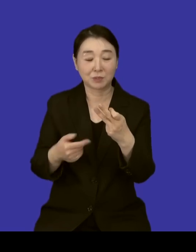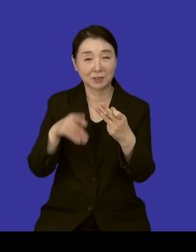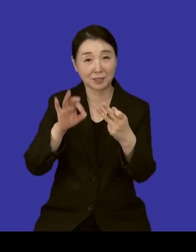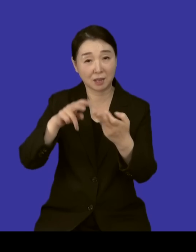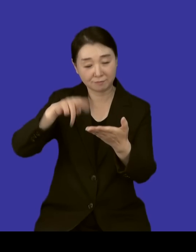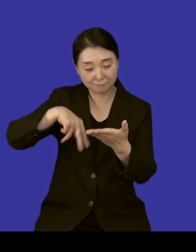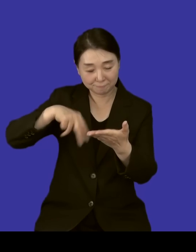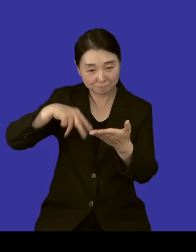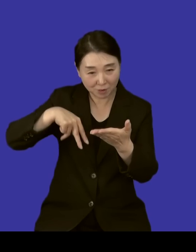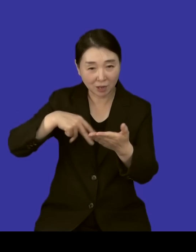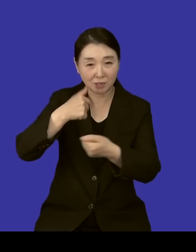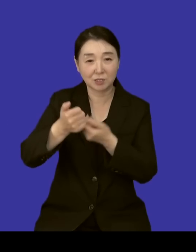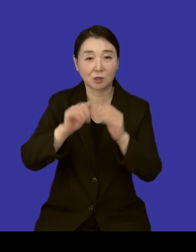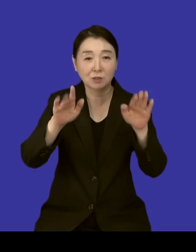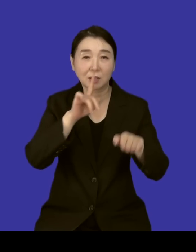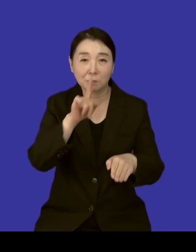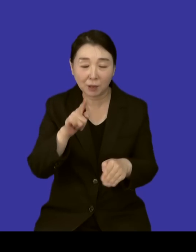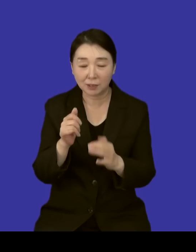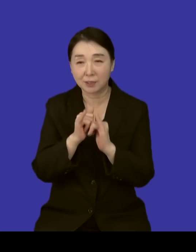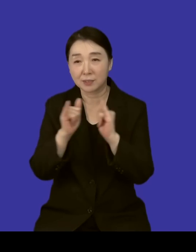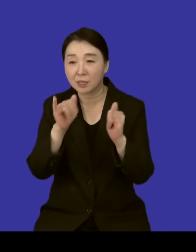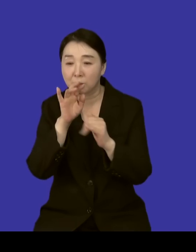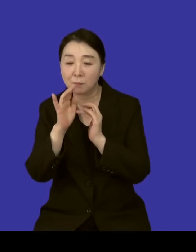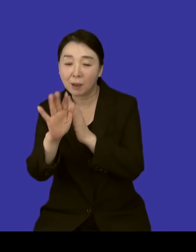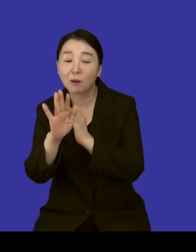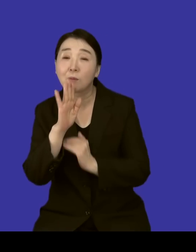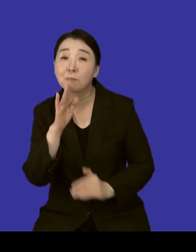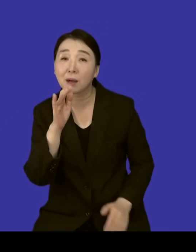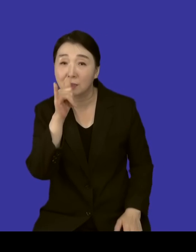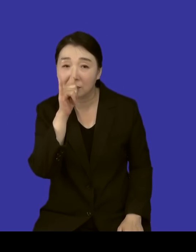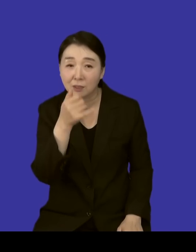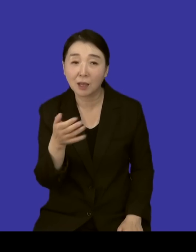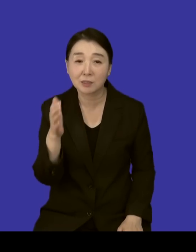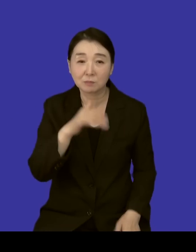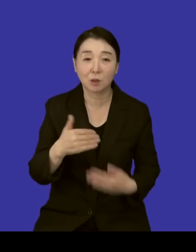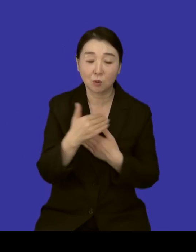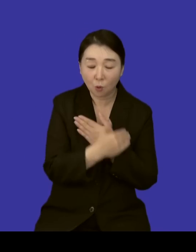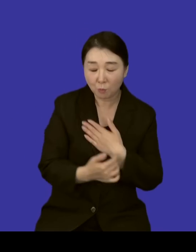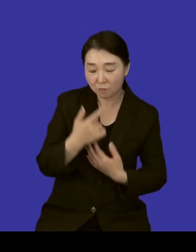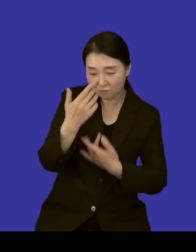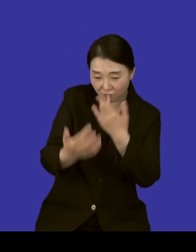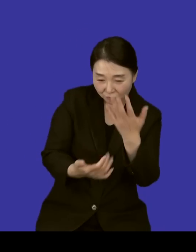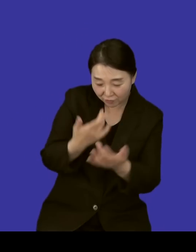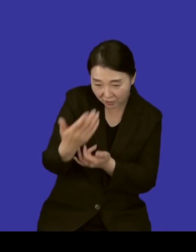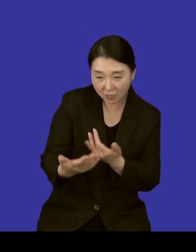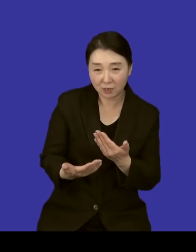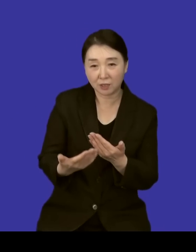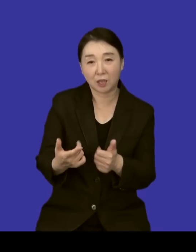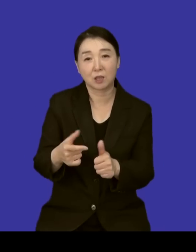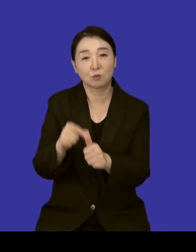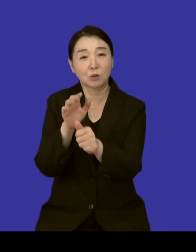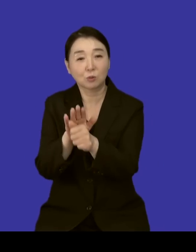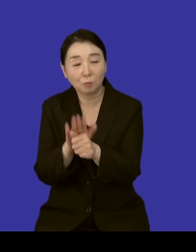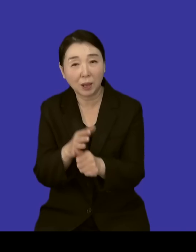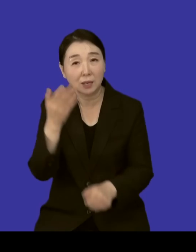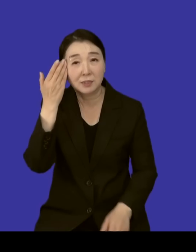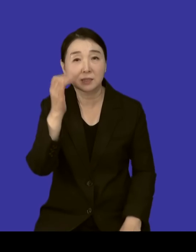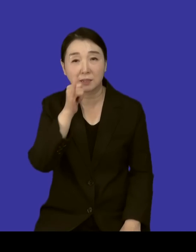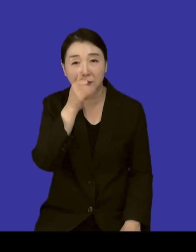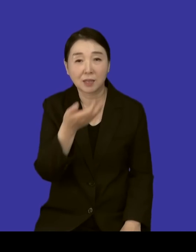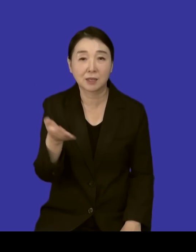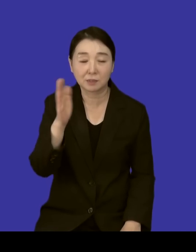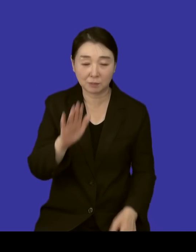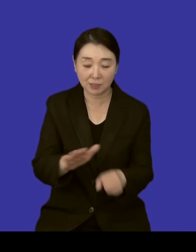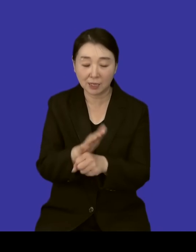읽고, 천사의 말과 사람의 방언을 할지라도, 또 온몸을 내어 불사르게 구제할지라도, 지식이 있을지라도